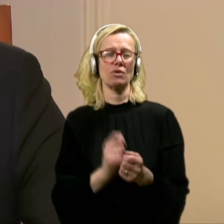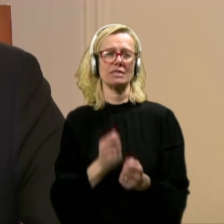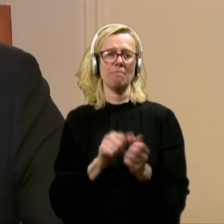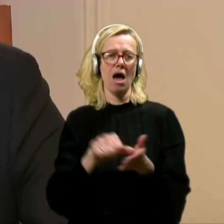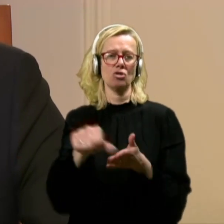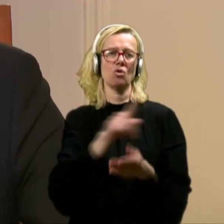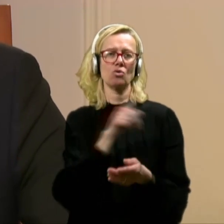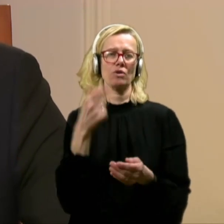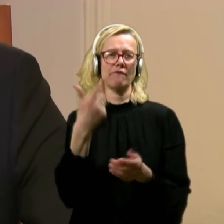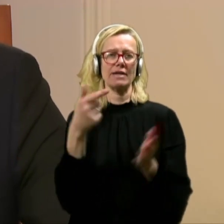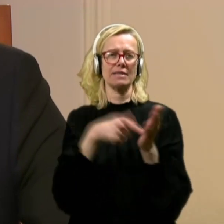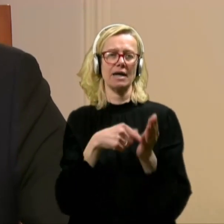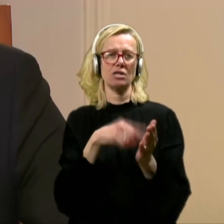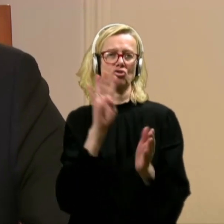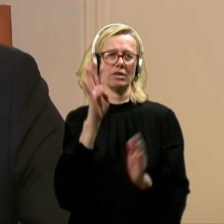izplačal do